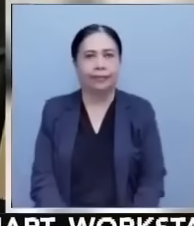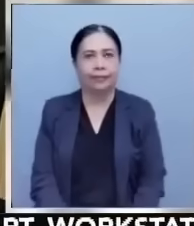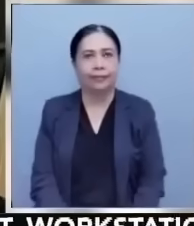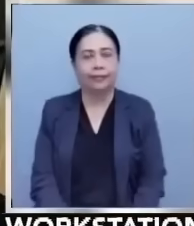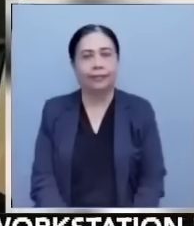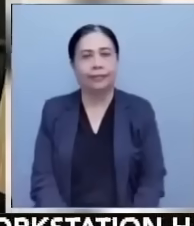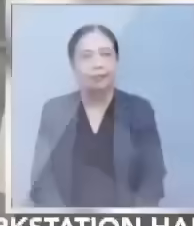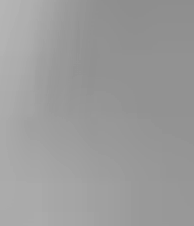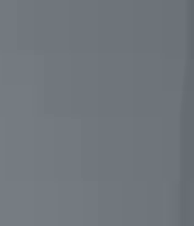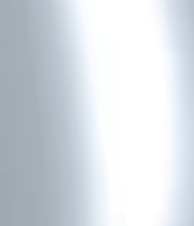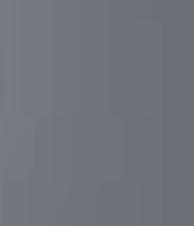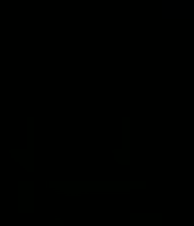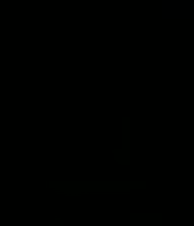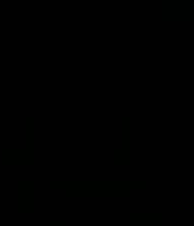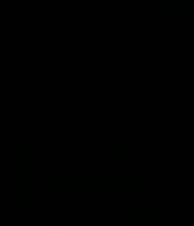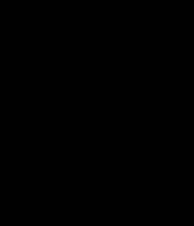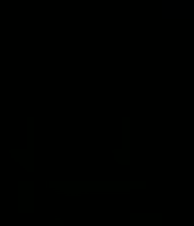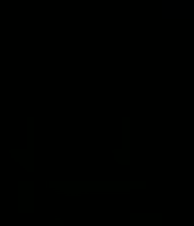24 Horas.